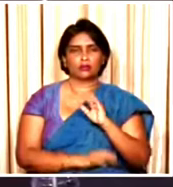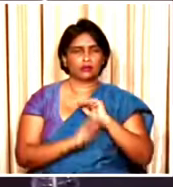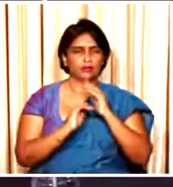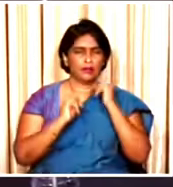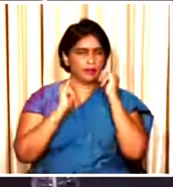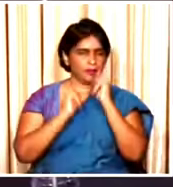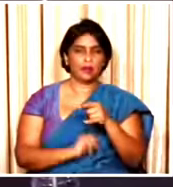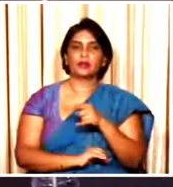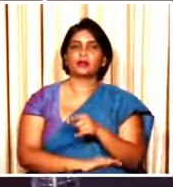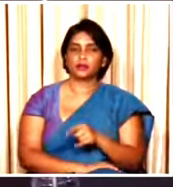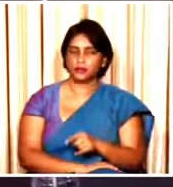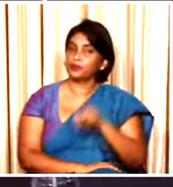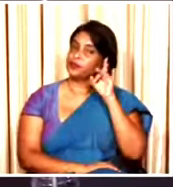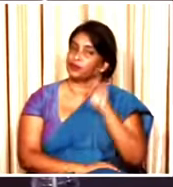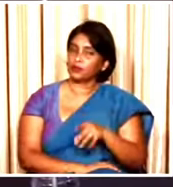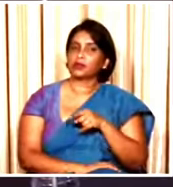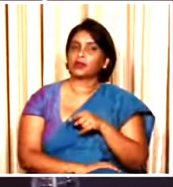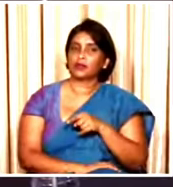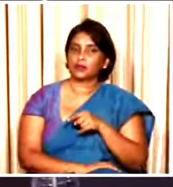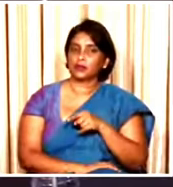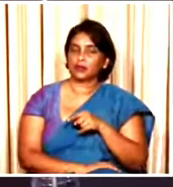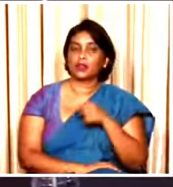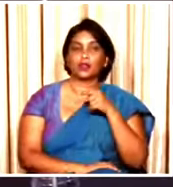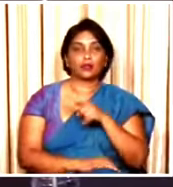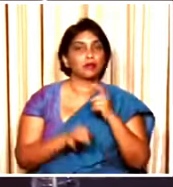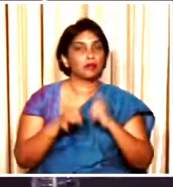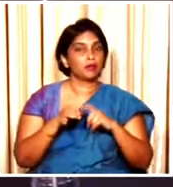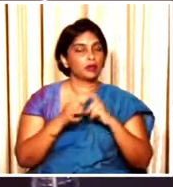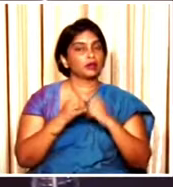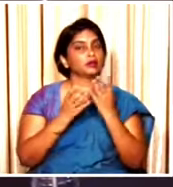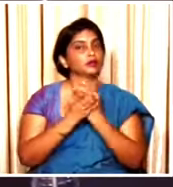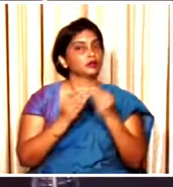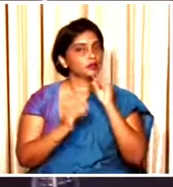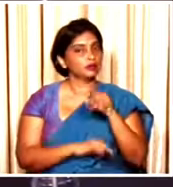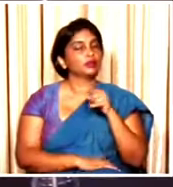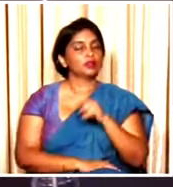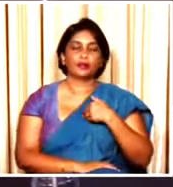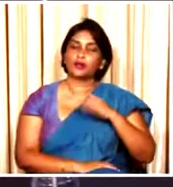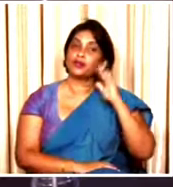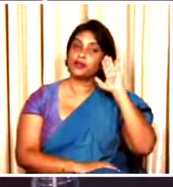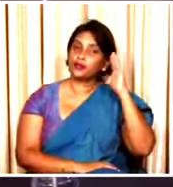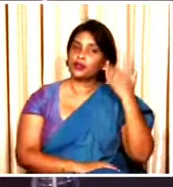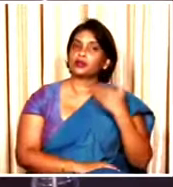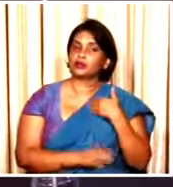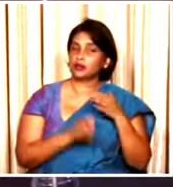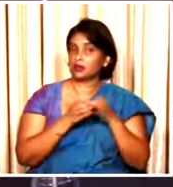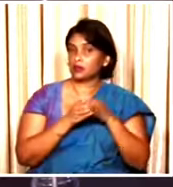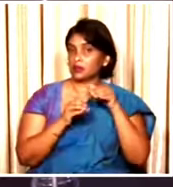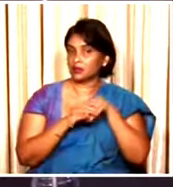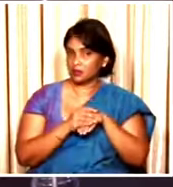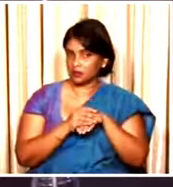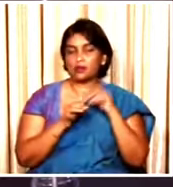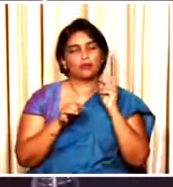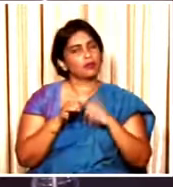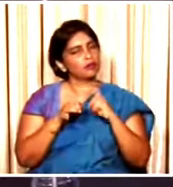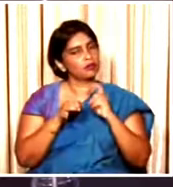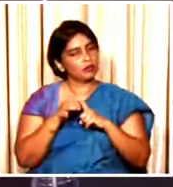සහගතයි. ඒ නිසා මේ ප්‍රශ්න විසඳා ගැනීම සඳහා විශේෂයෙන්ම අපේ පක්ෂය තුළ තිබෙන